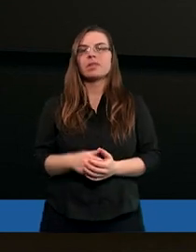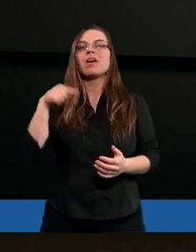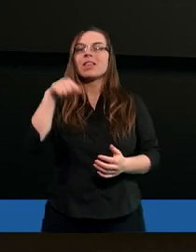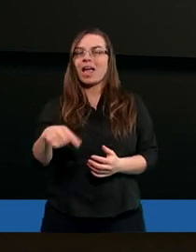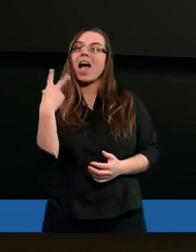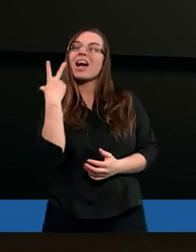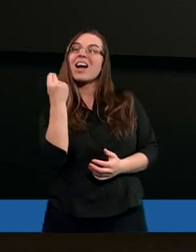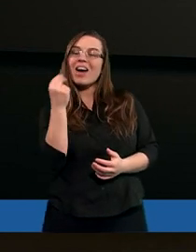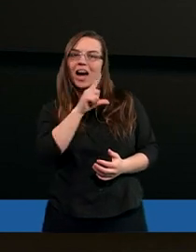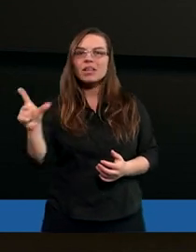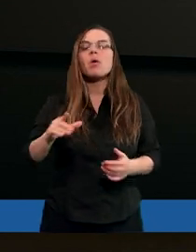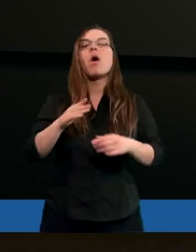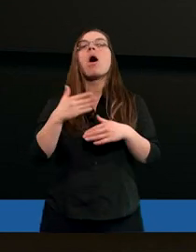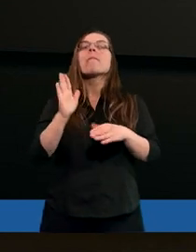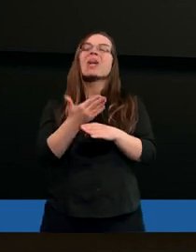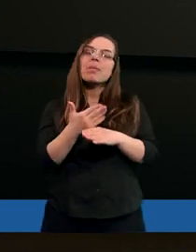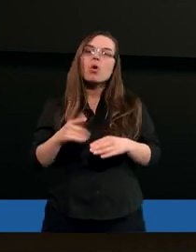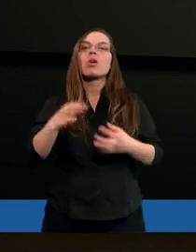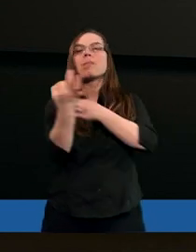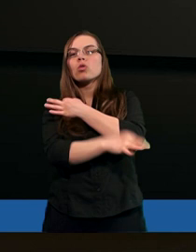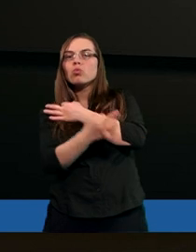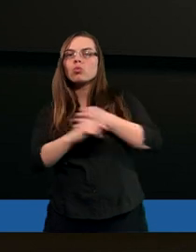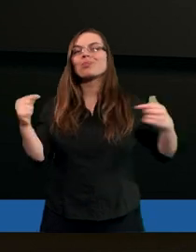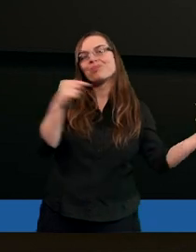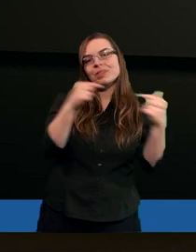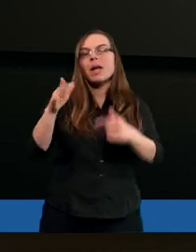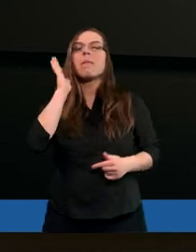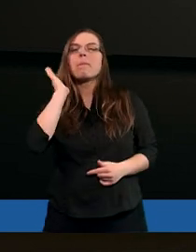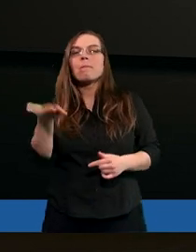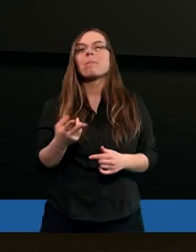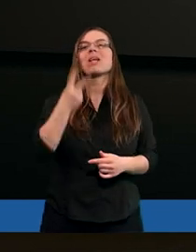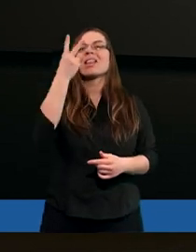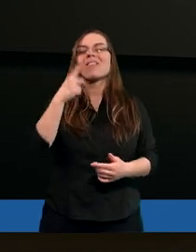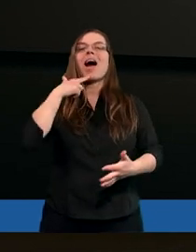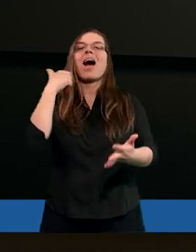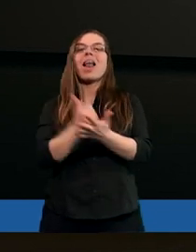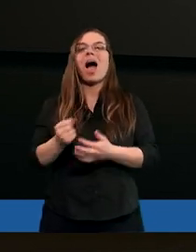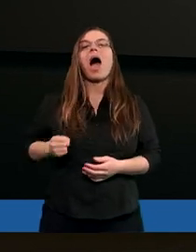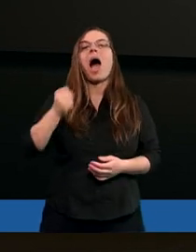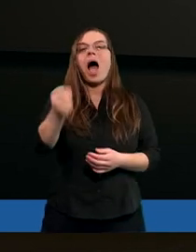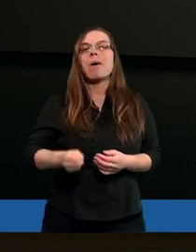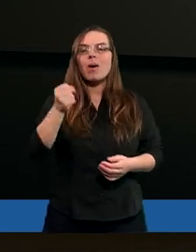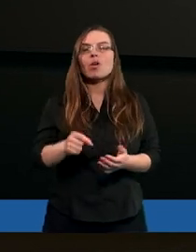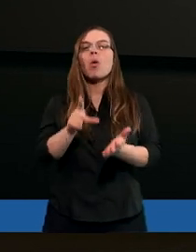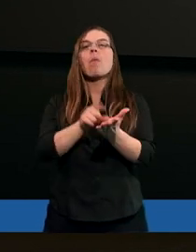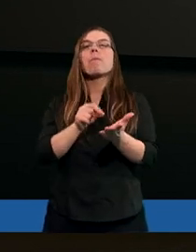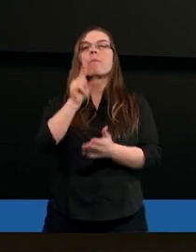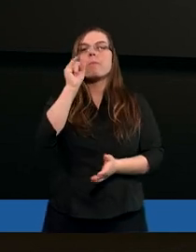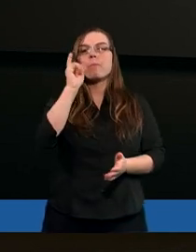kwartale przedmiotem studiów będą dwa listy apostoła Piotra.